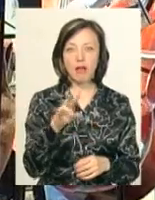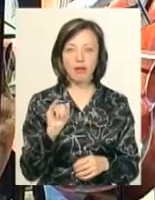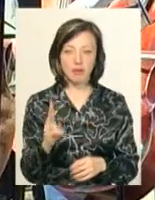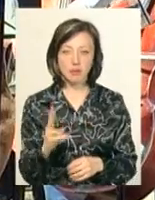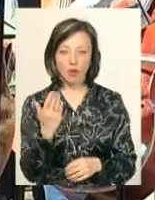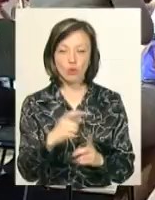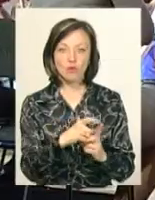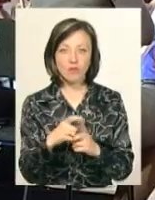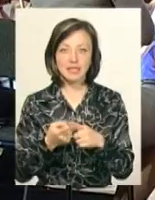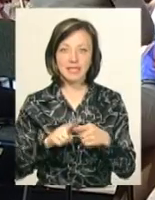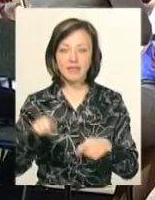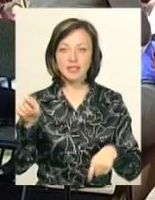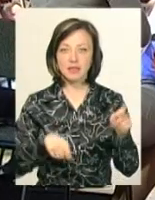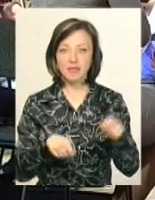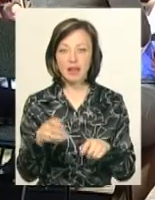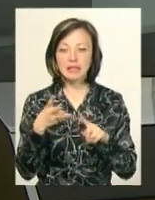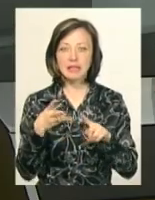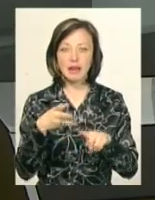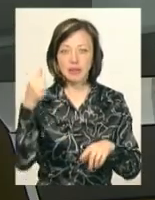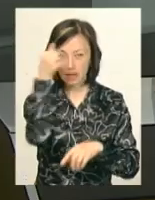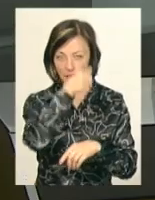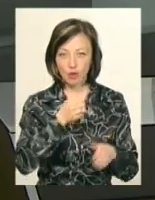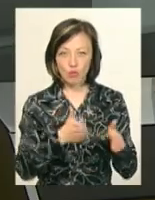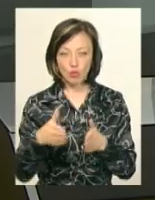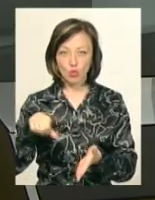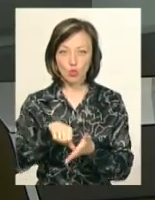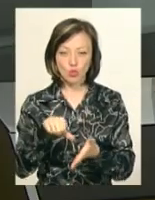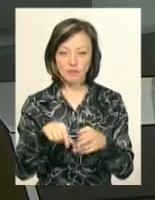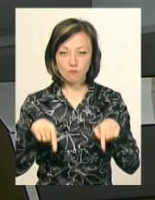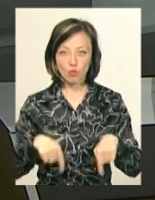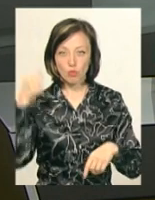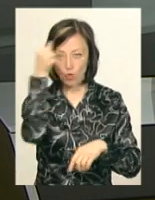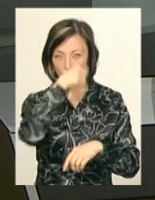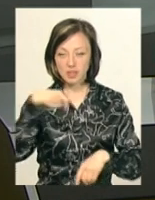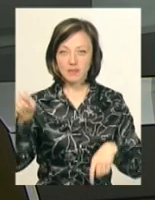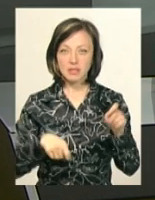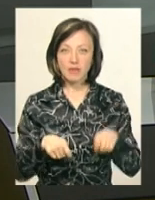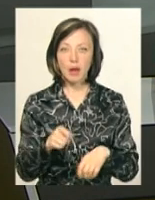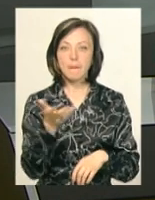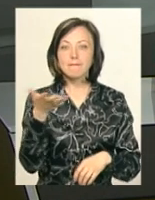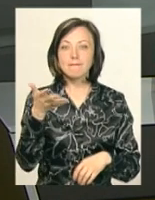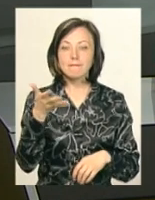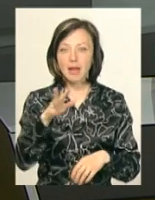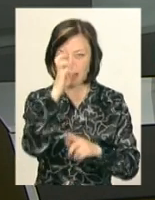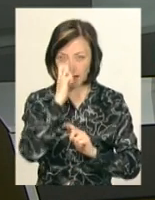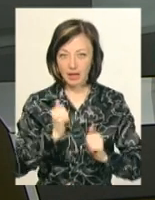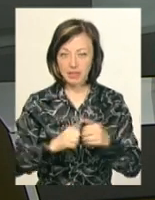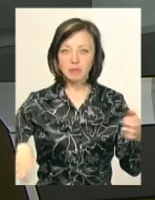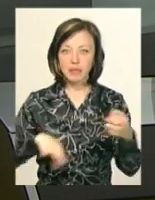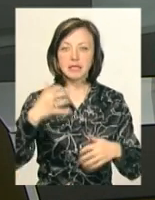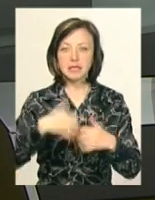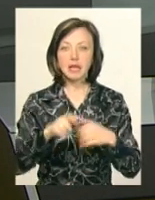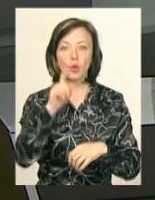словами, ProArt в обласному центрі проводять третій рік поспіль. Участь у цьогорічному фестивалі візьмуть скрипалі з 5 країн, серед них і